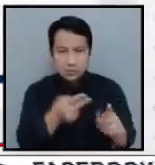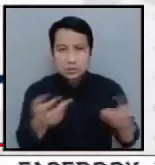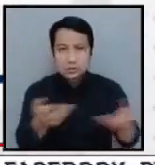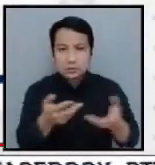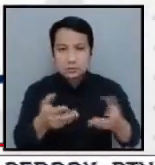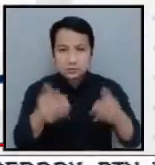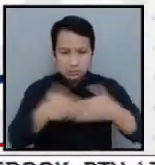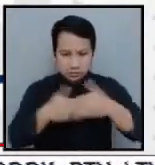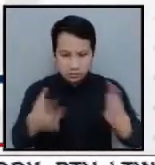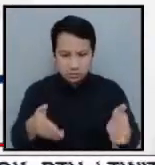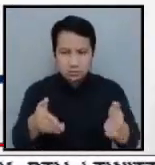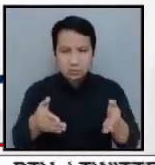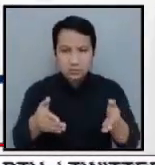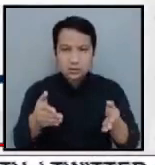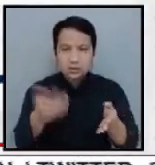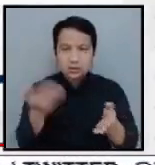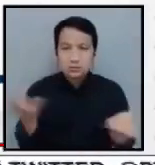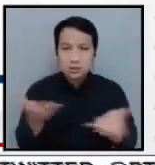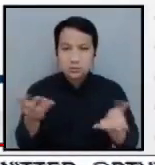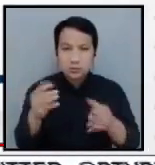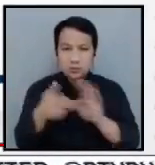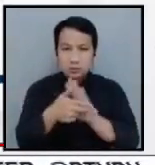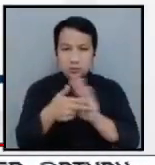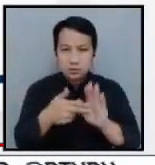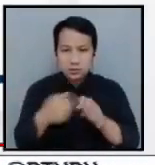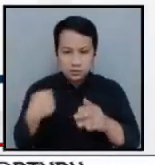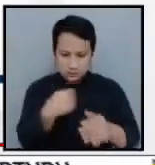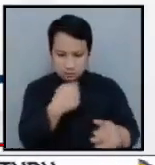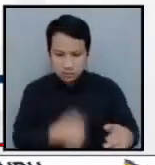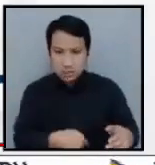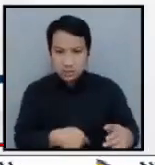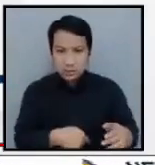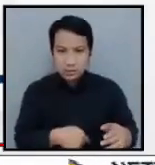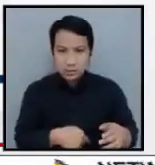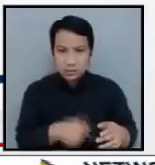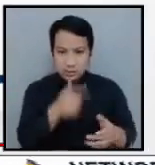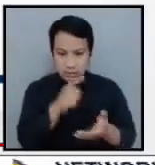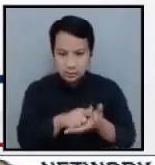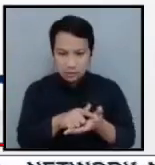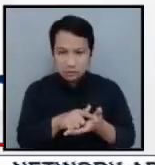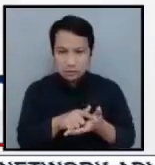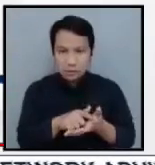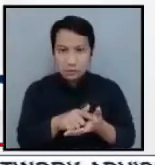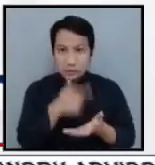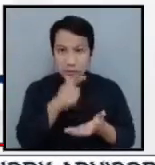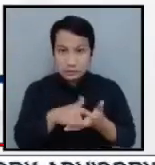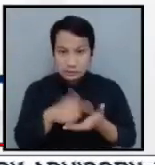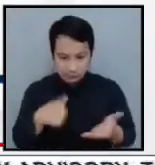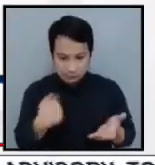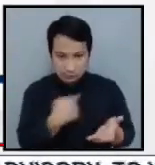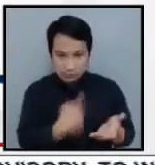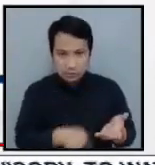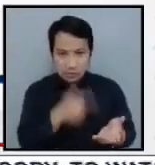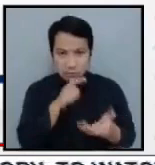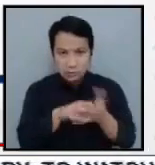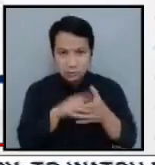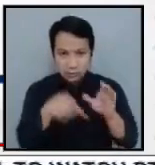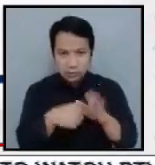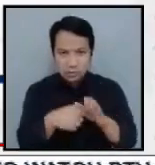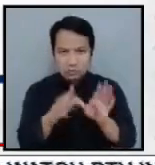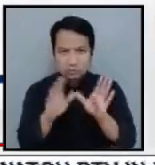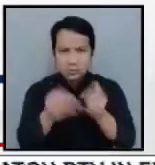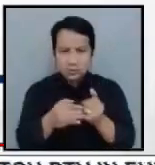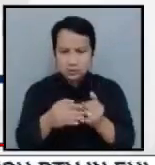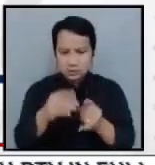sa mga karton na may tag ng Chinese characters sa dalawang storage facility sa Barangay Marcelo, Parañaque